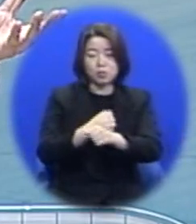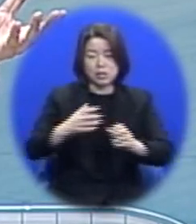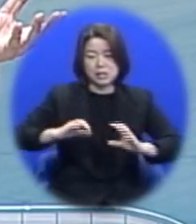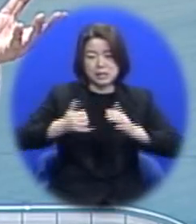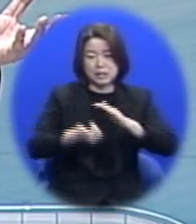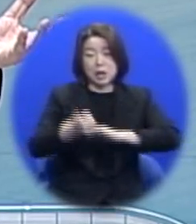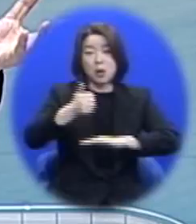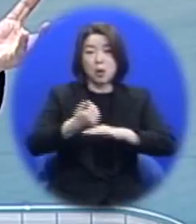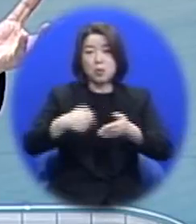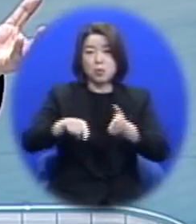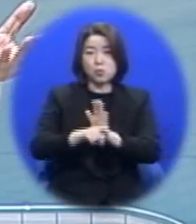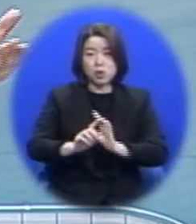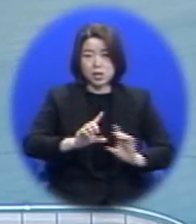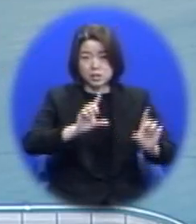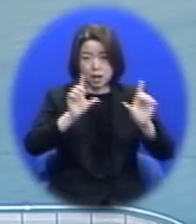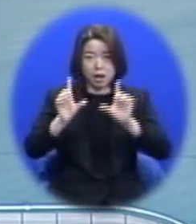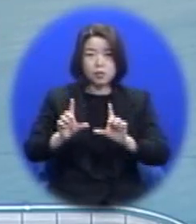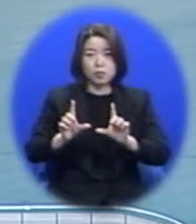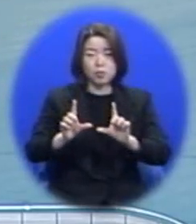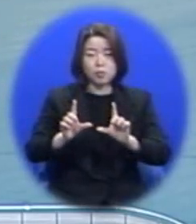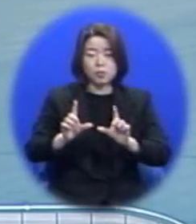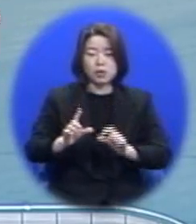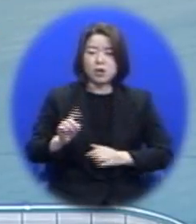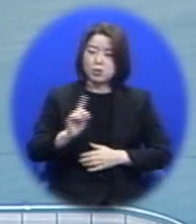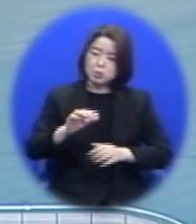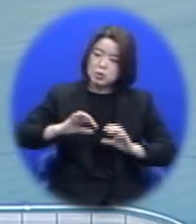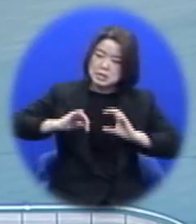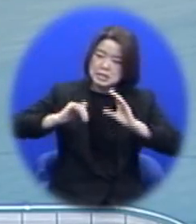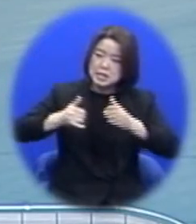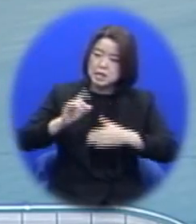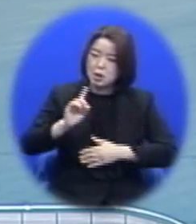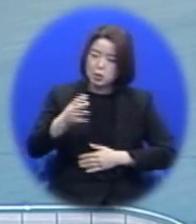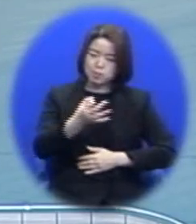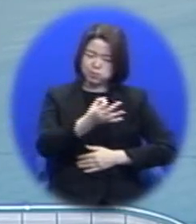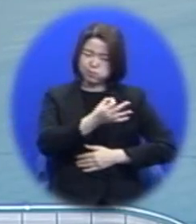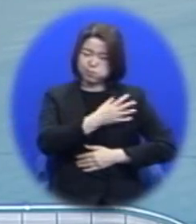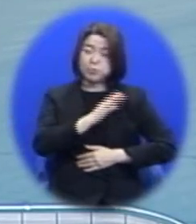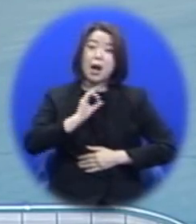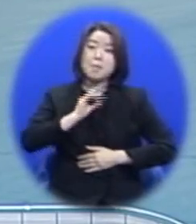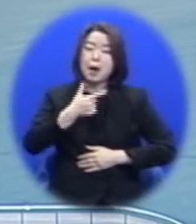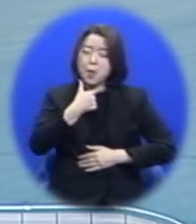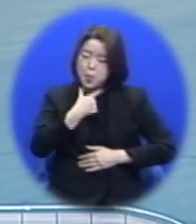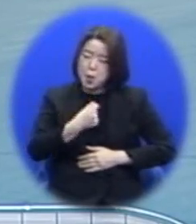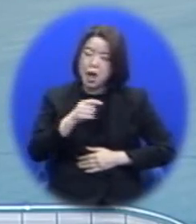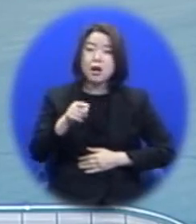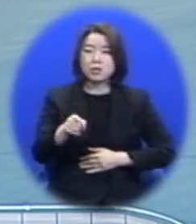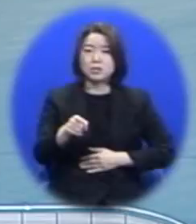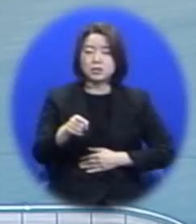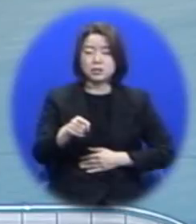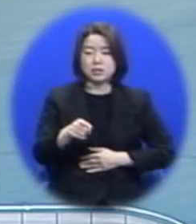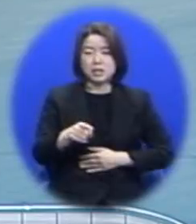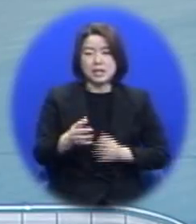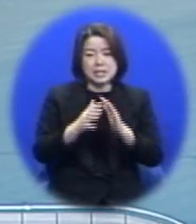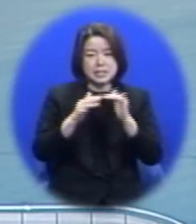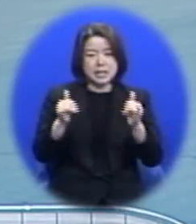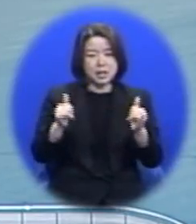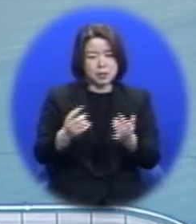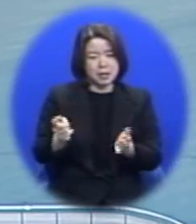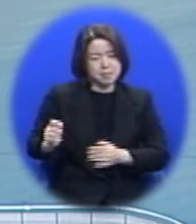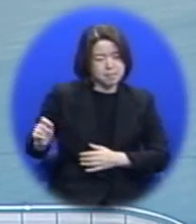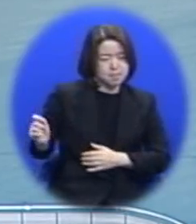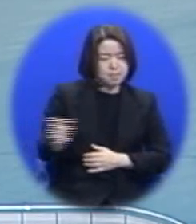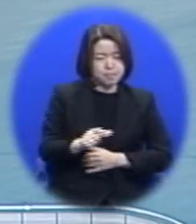성공을 위해서 살고 세상의 어떤 부유함만을 추구하는 것은 사람들에게 급속하게 퍼지는